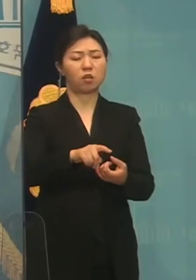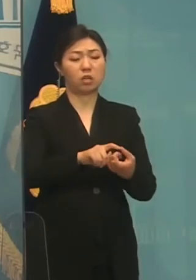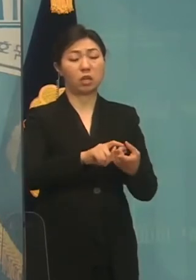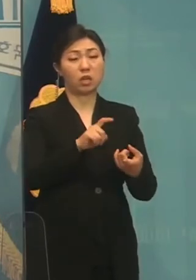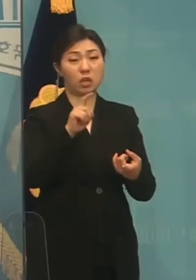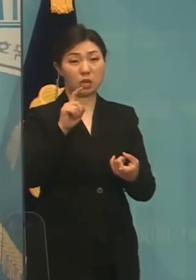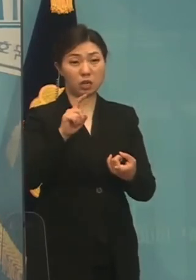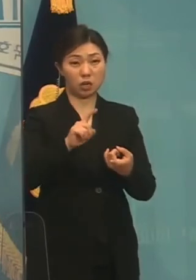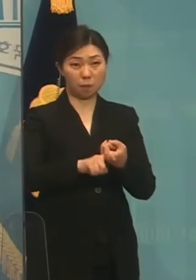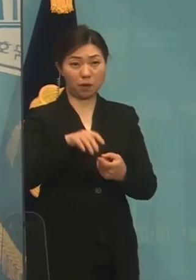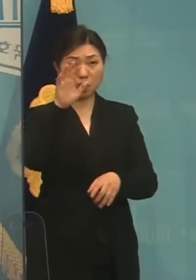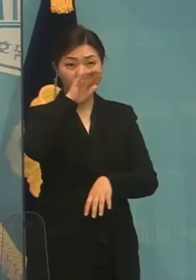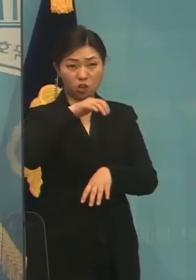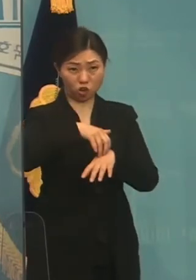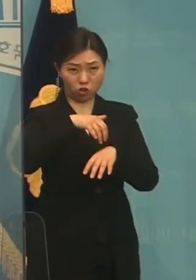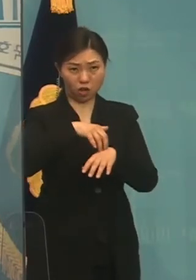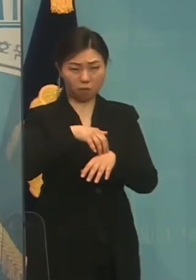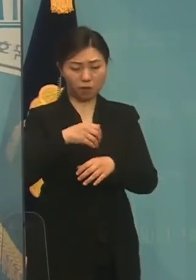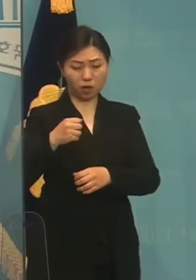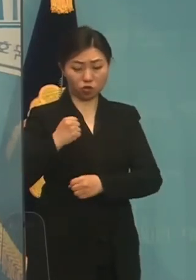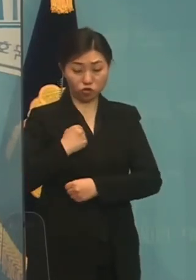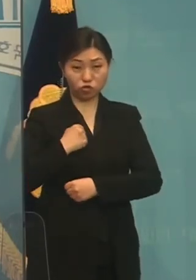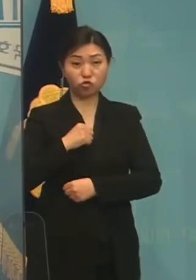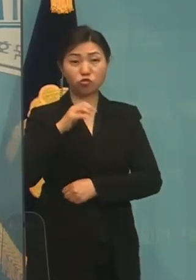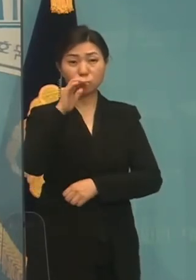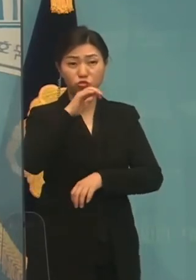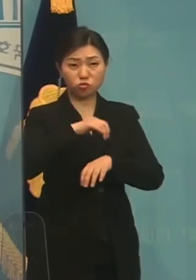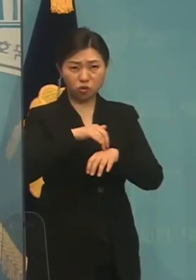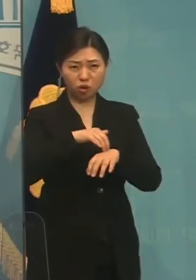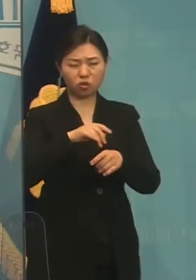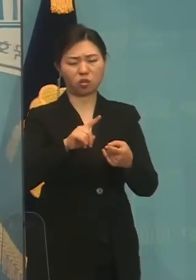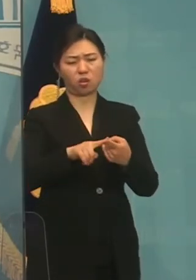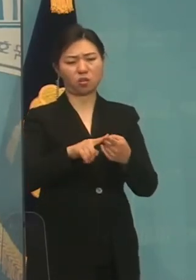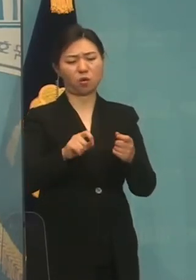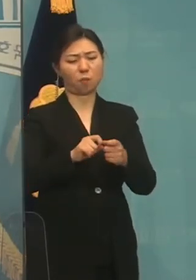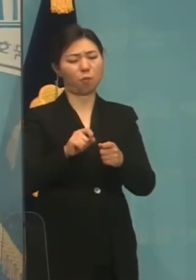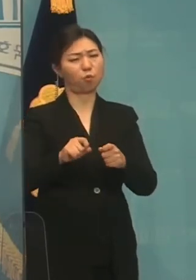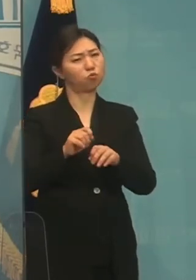생각입니다. 아시는 것처럼 미국은